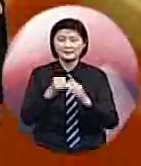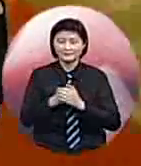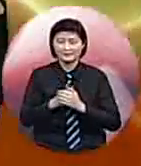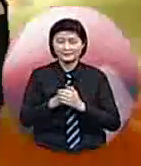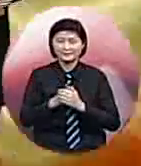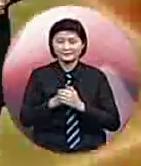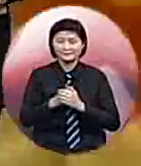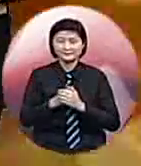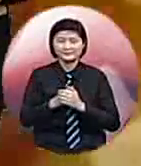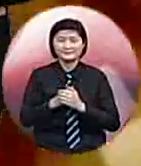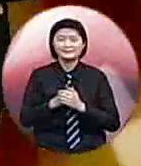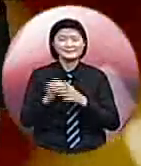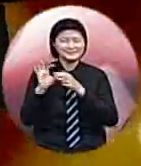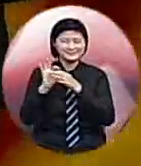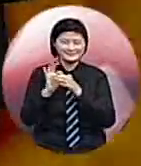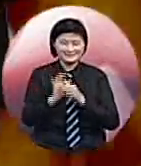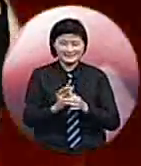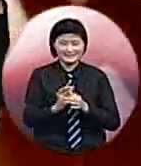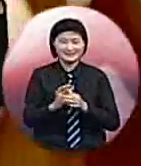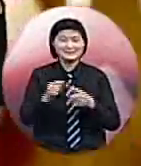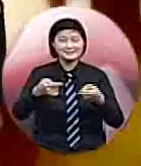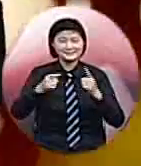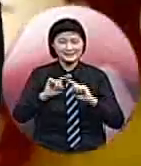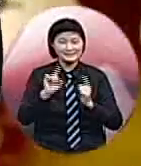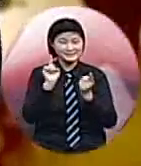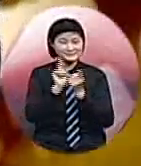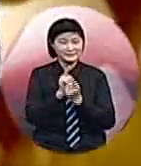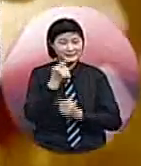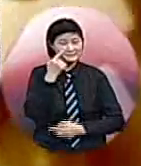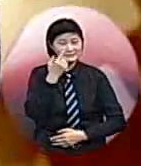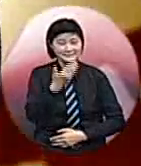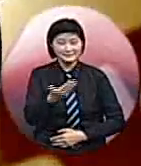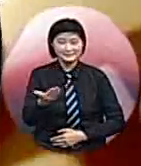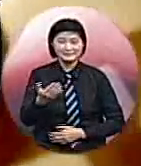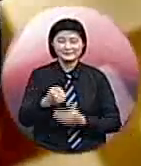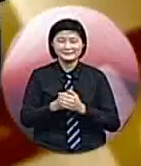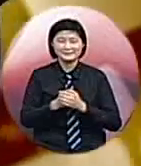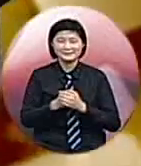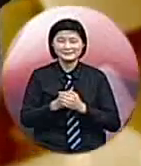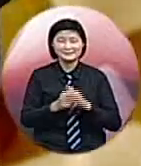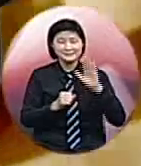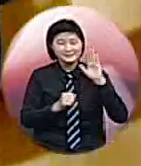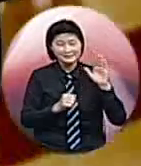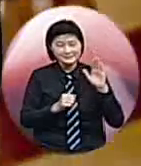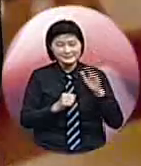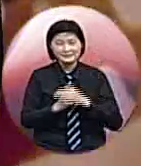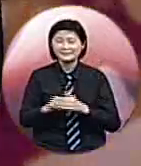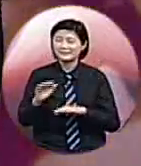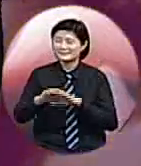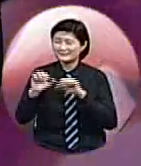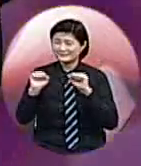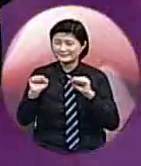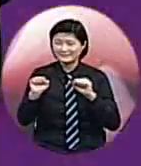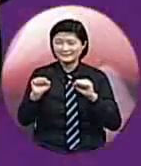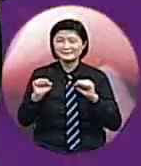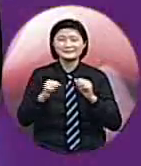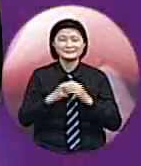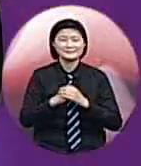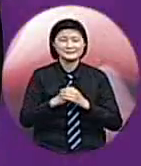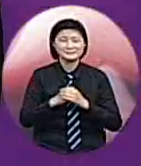자, 계속해서 참가자 네. 네. 아홉 번째 참가자분 모셔볼게요. 네. 네, 여보세요. 네, 안녕하세요.